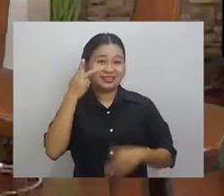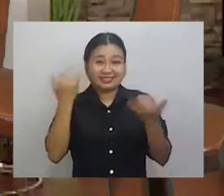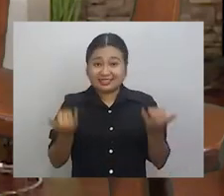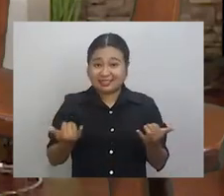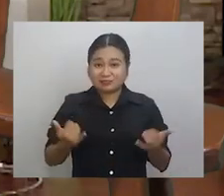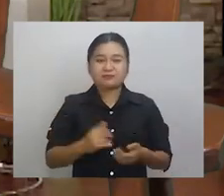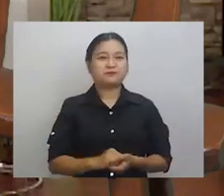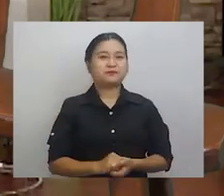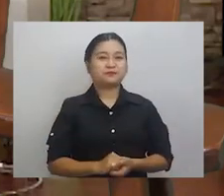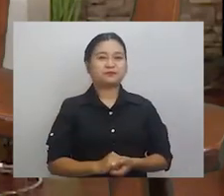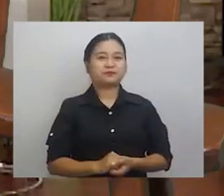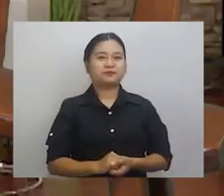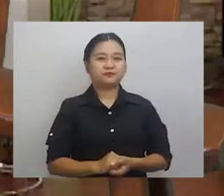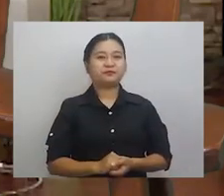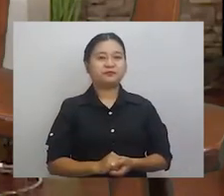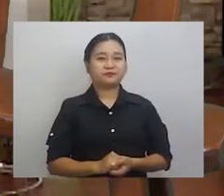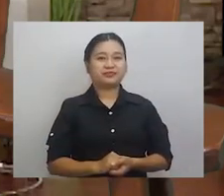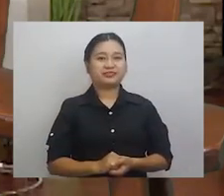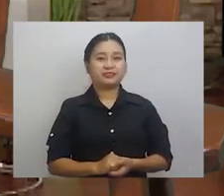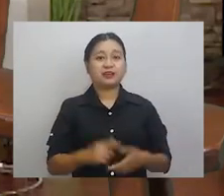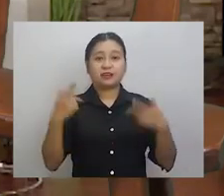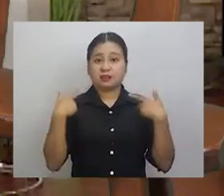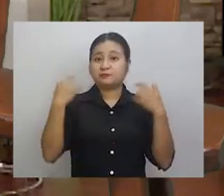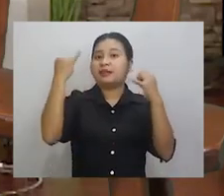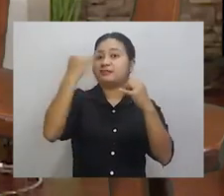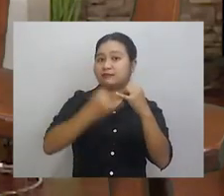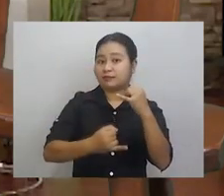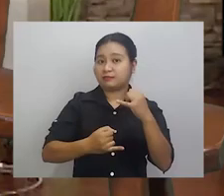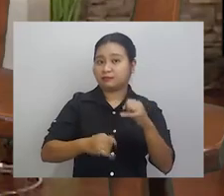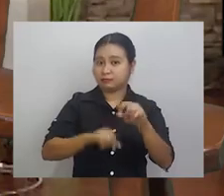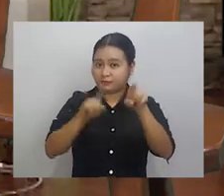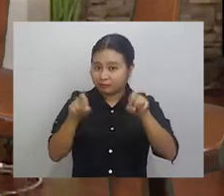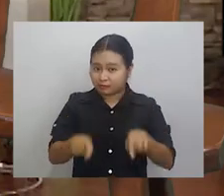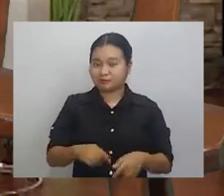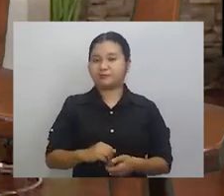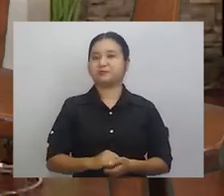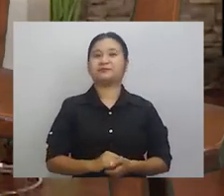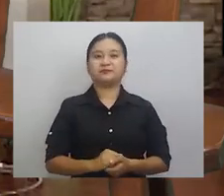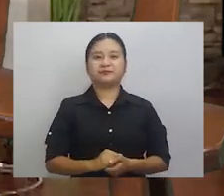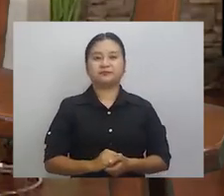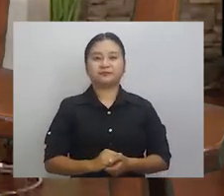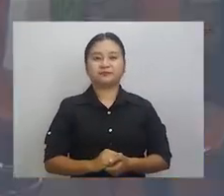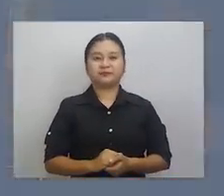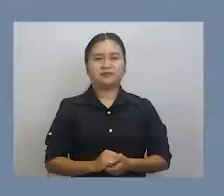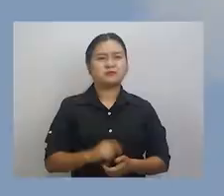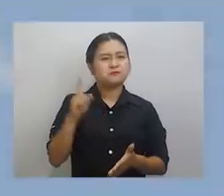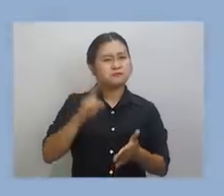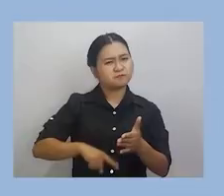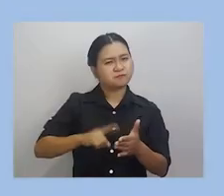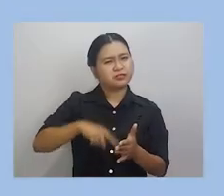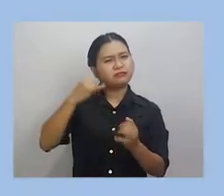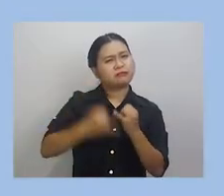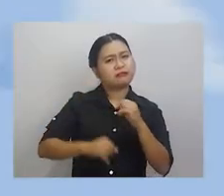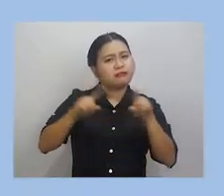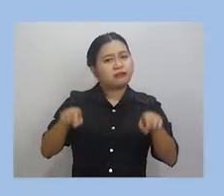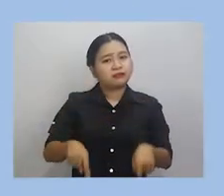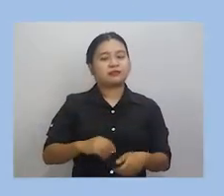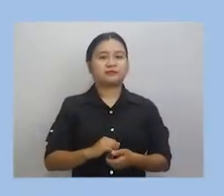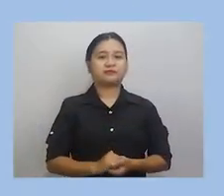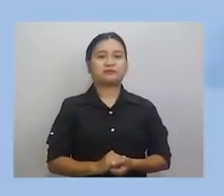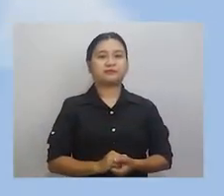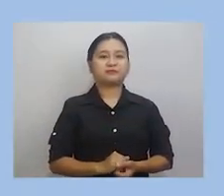kids. Mukhang may huling pagsubok pa sa inyo si Ma'am Shibia. Ano kaya yun?